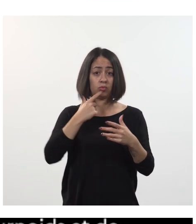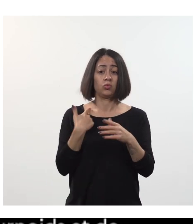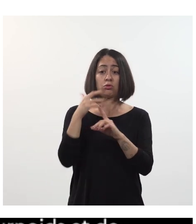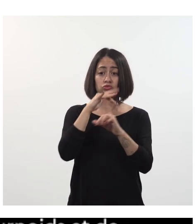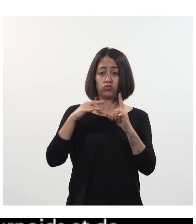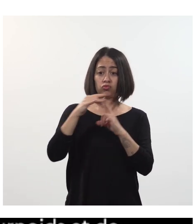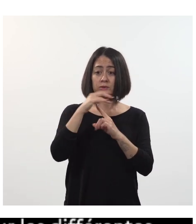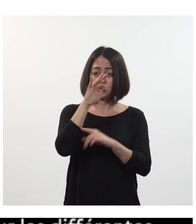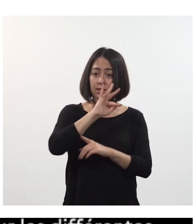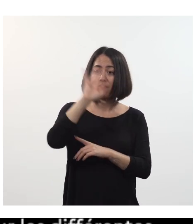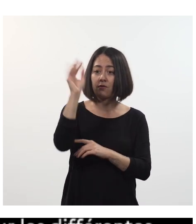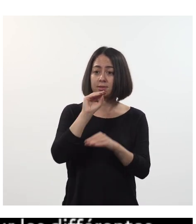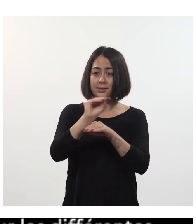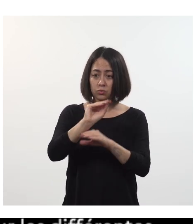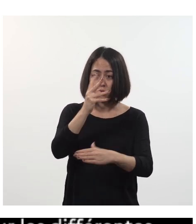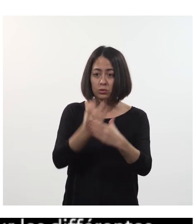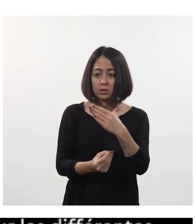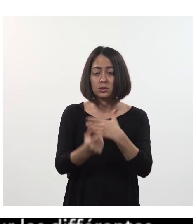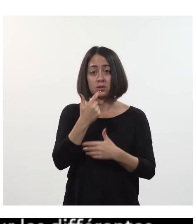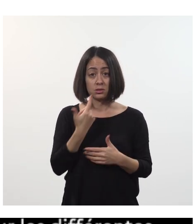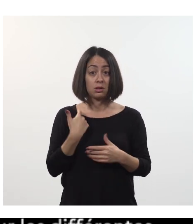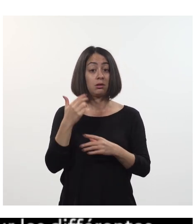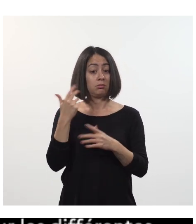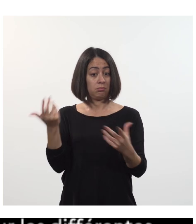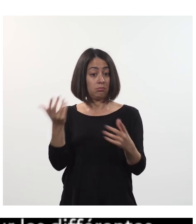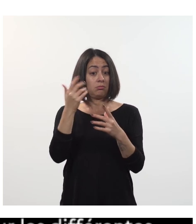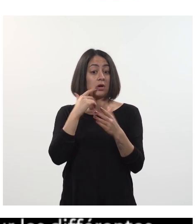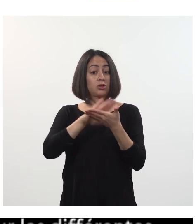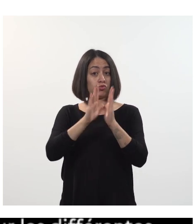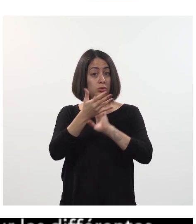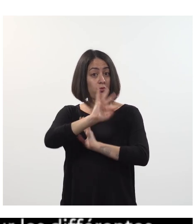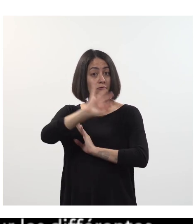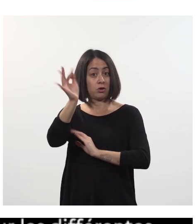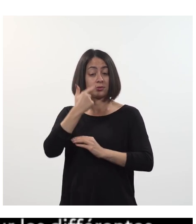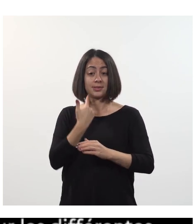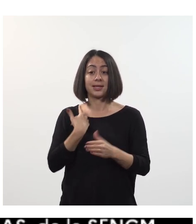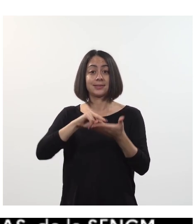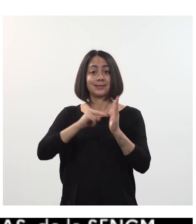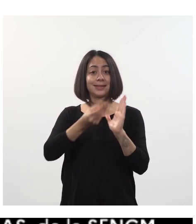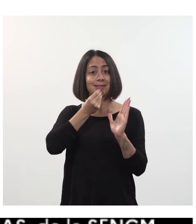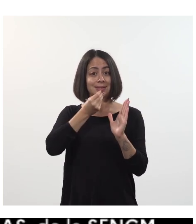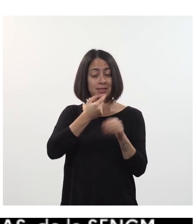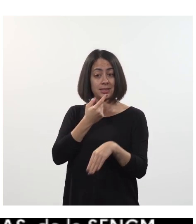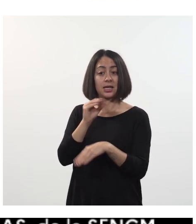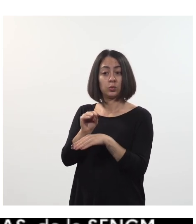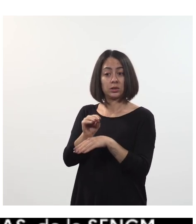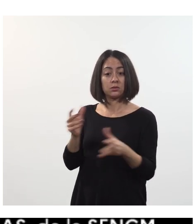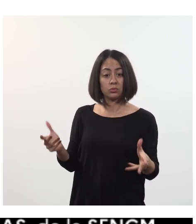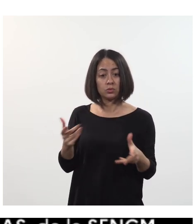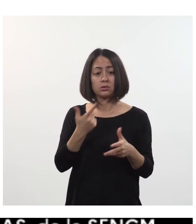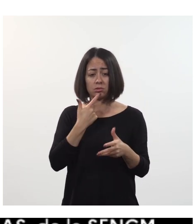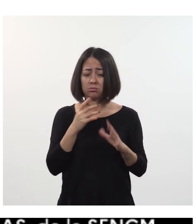nutrition, de l'Association française des diététiciens nutritionnistes, des différentes fiches conseils qu'on met à disposition